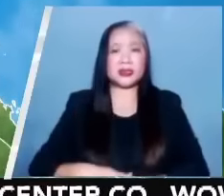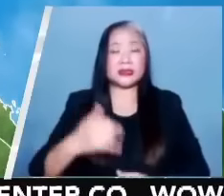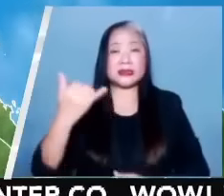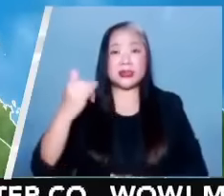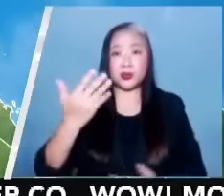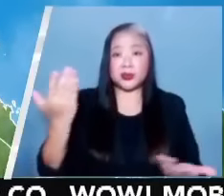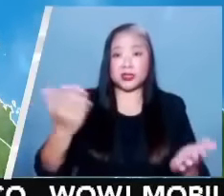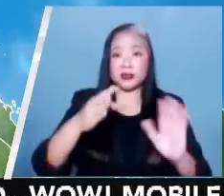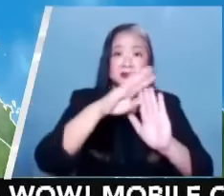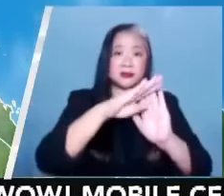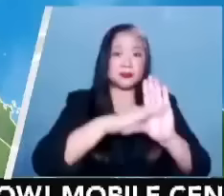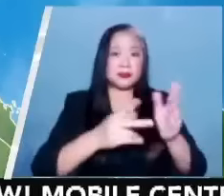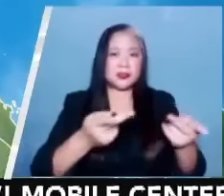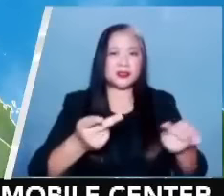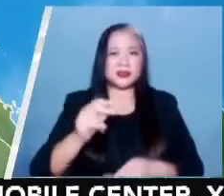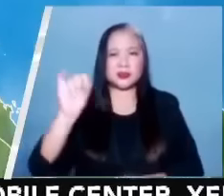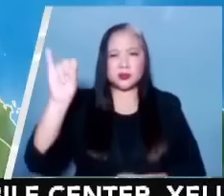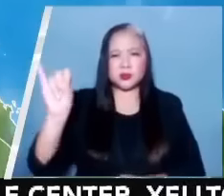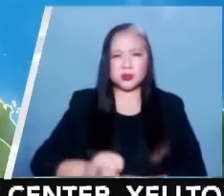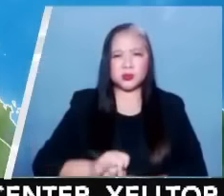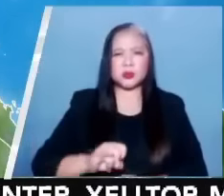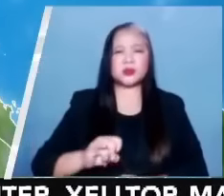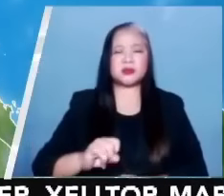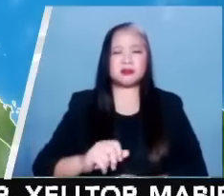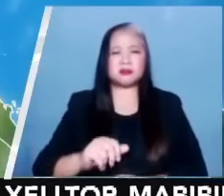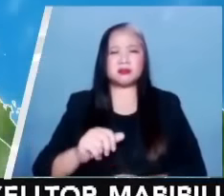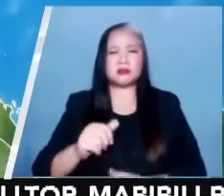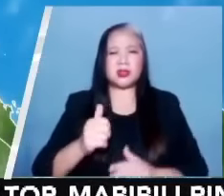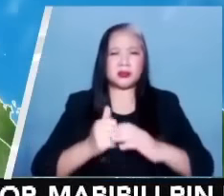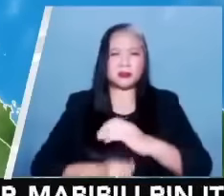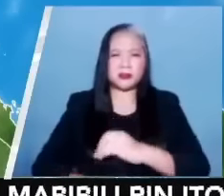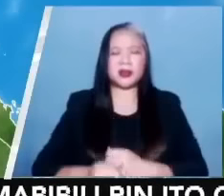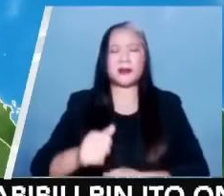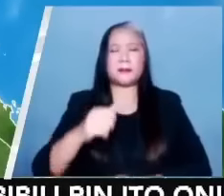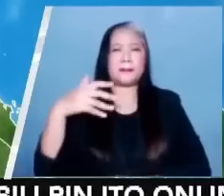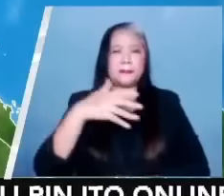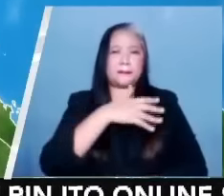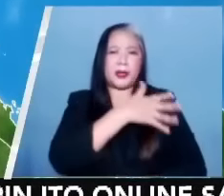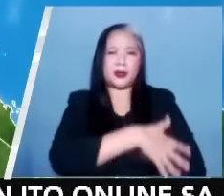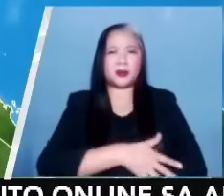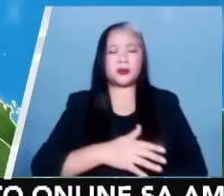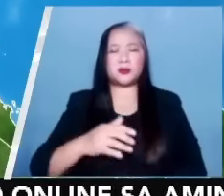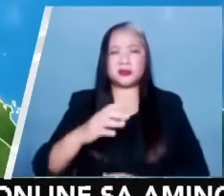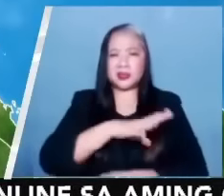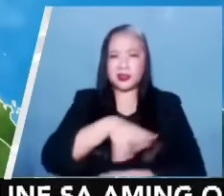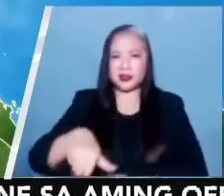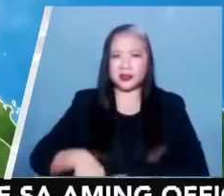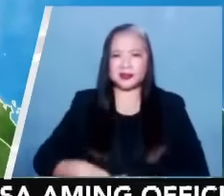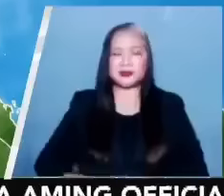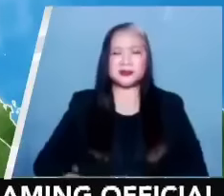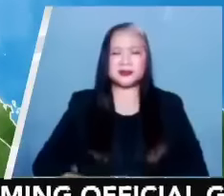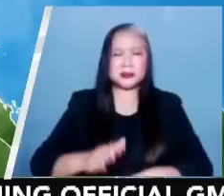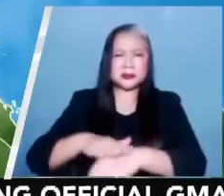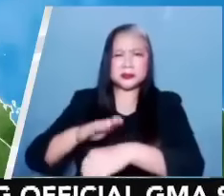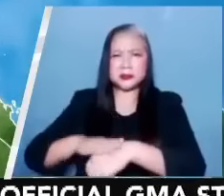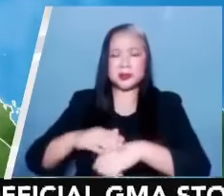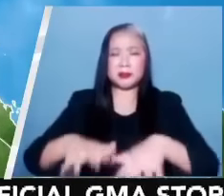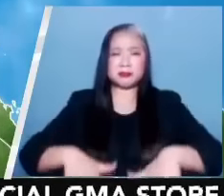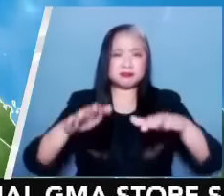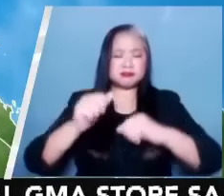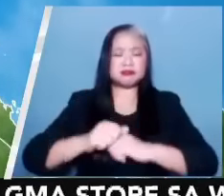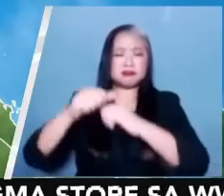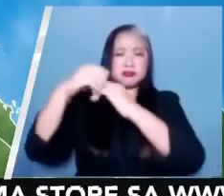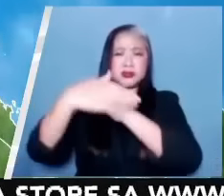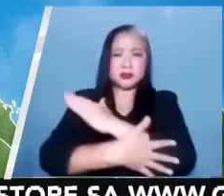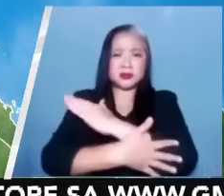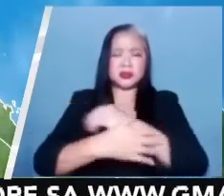Abra, Apayao at ilang bahagi ng Cagayan. Pinaalerto mga residente mula sa banta ng baha o kaya naman ng landslide. Tatagal po hanggang alas